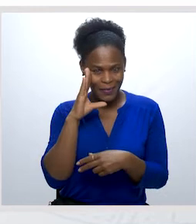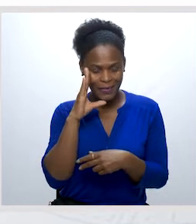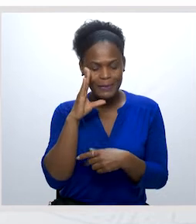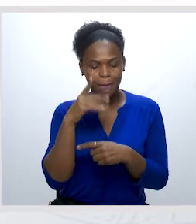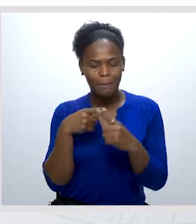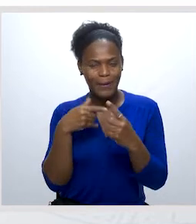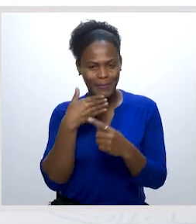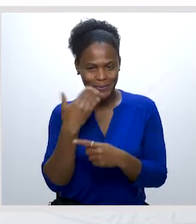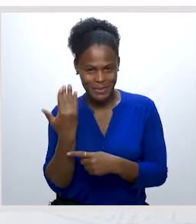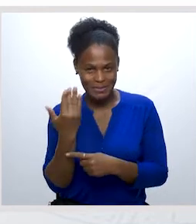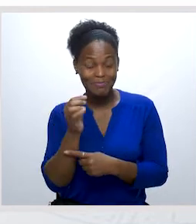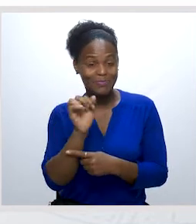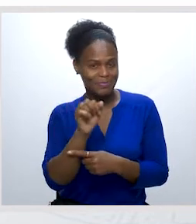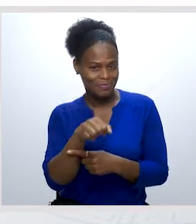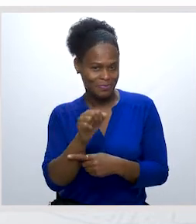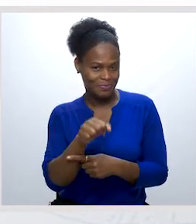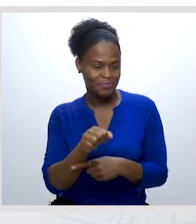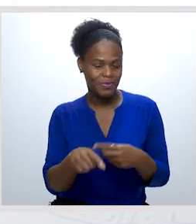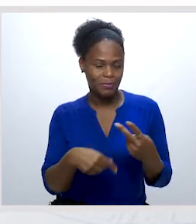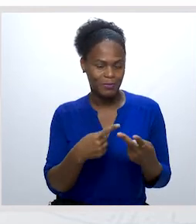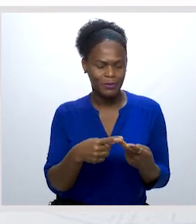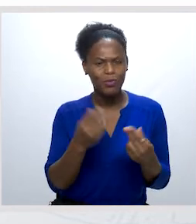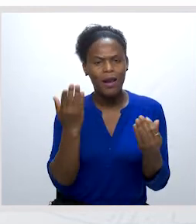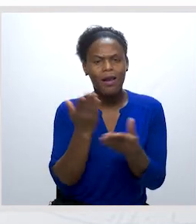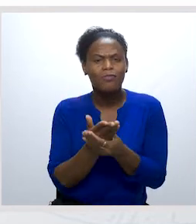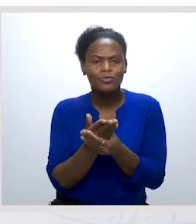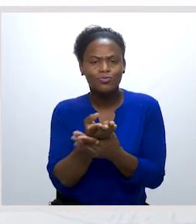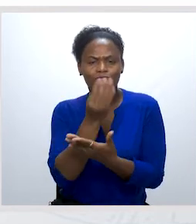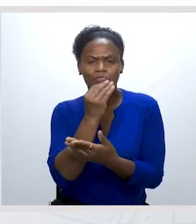Le midi, très bien. Le goûter.